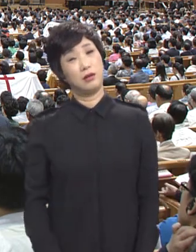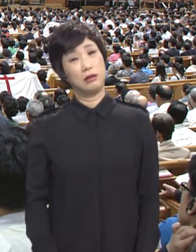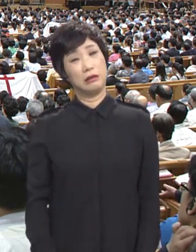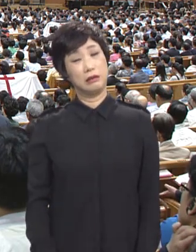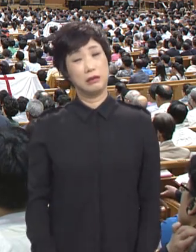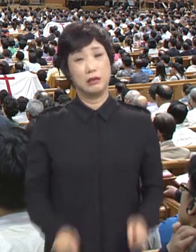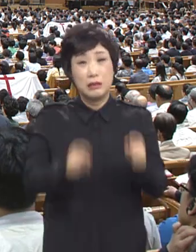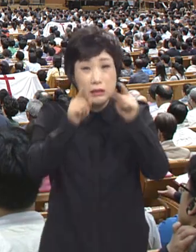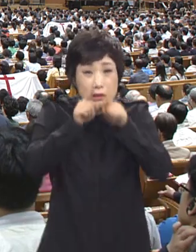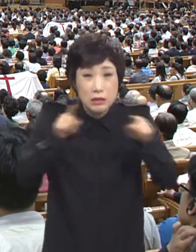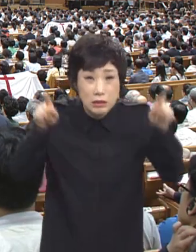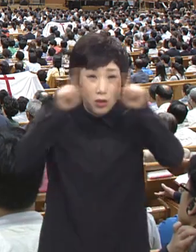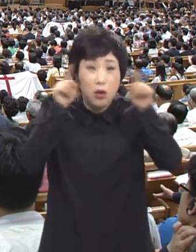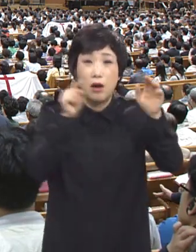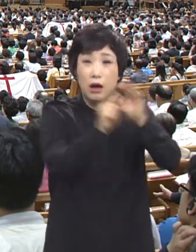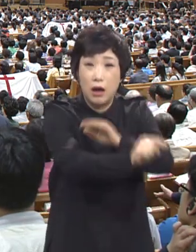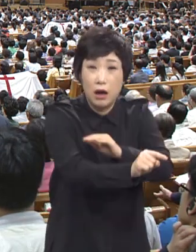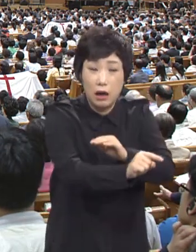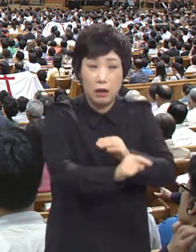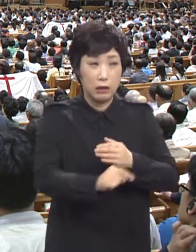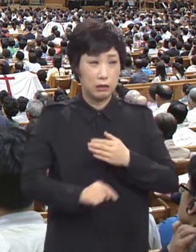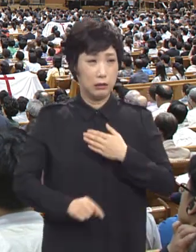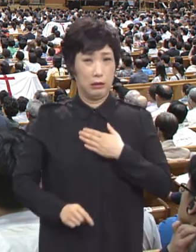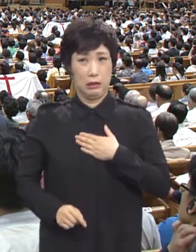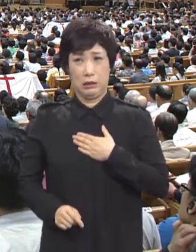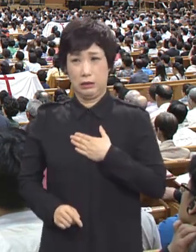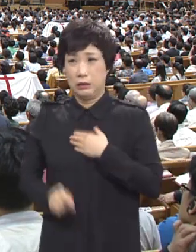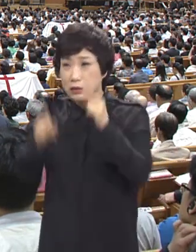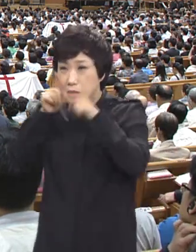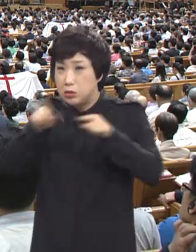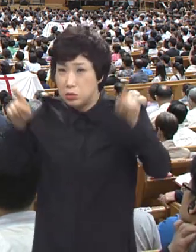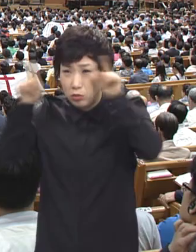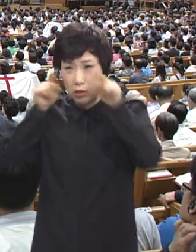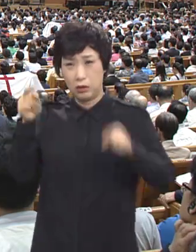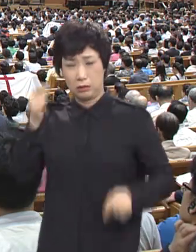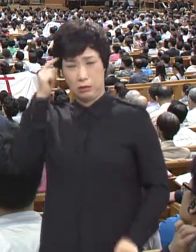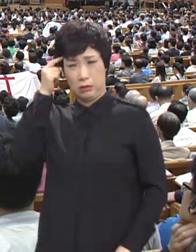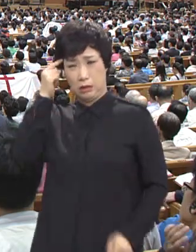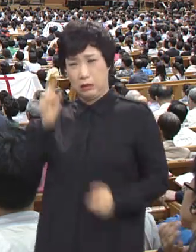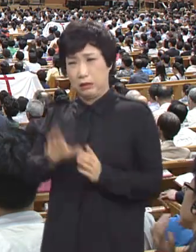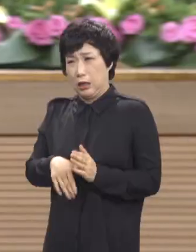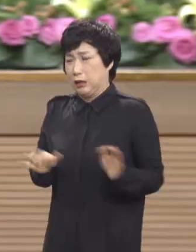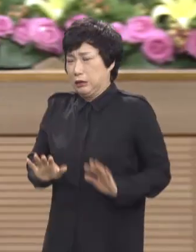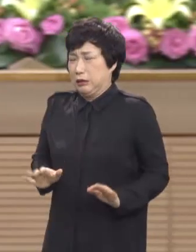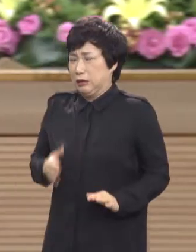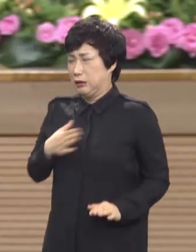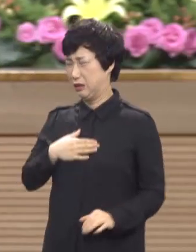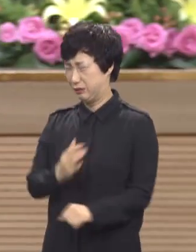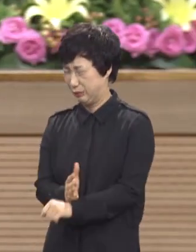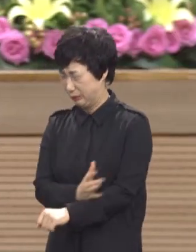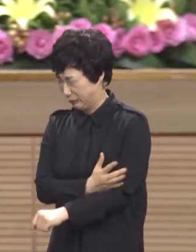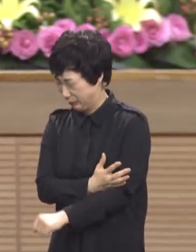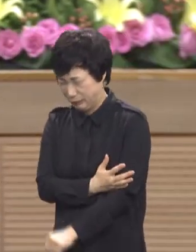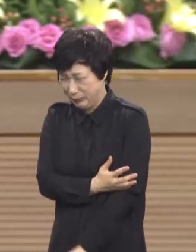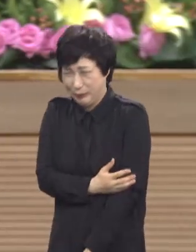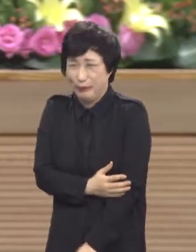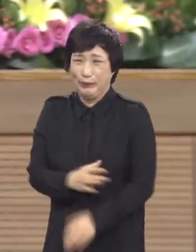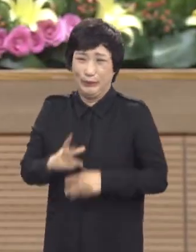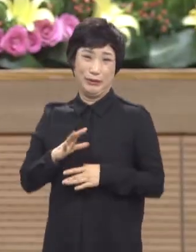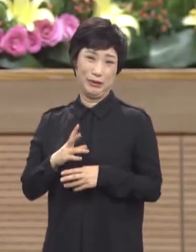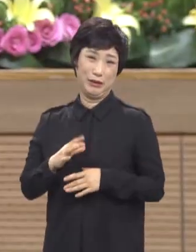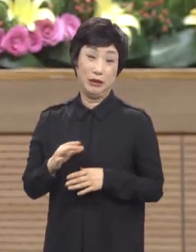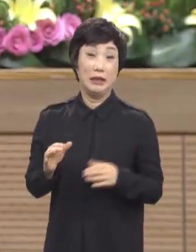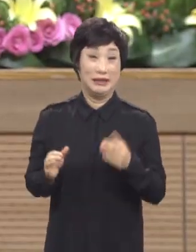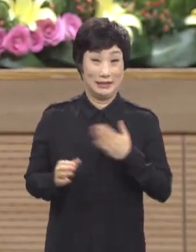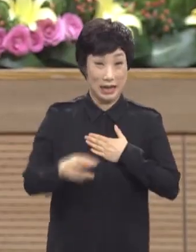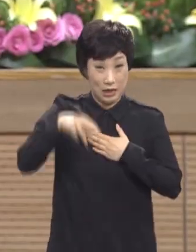지옥. 난 지옥 소리만 하면 막 소름이 끼치는다며. 그래서